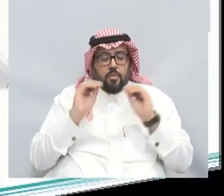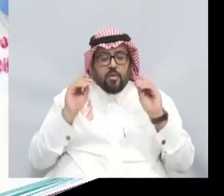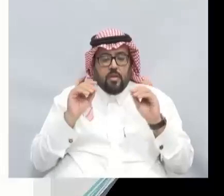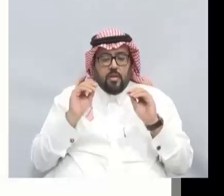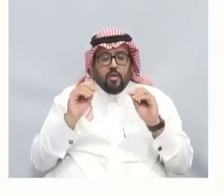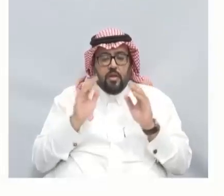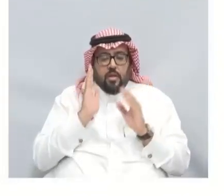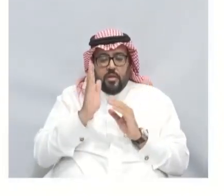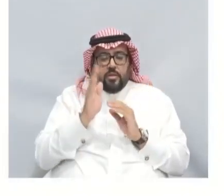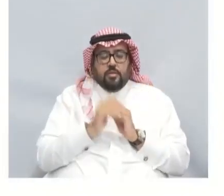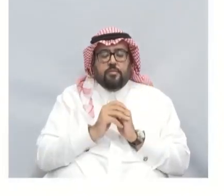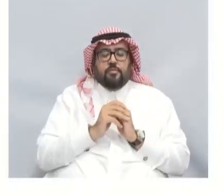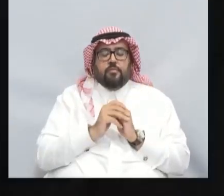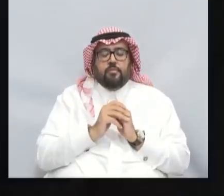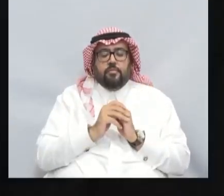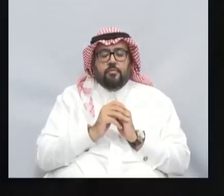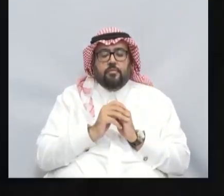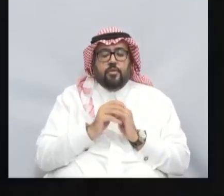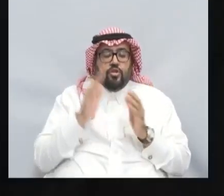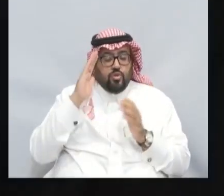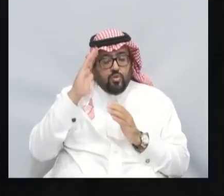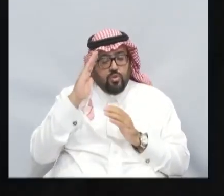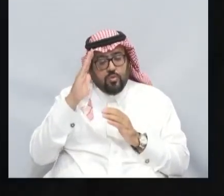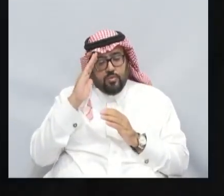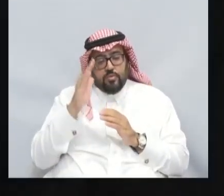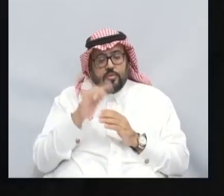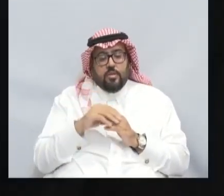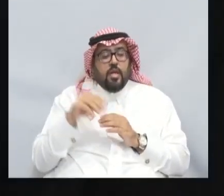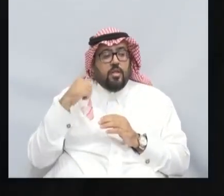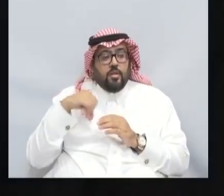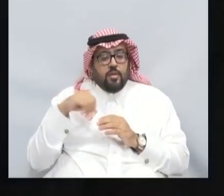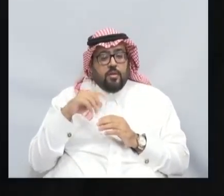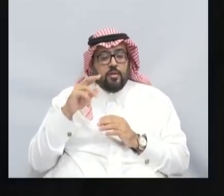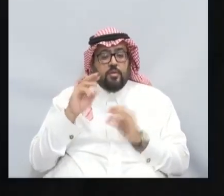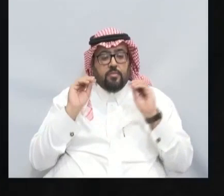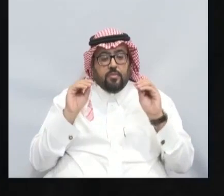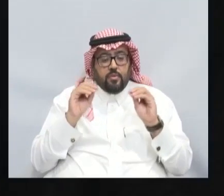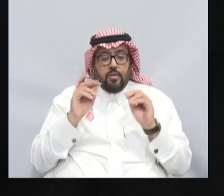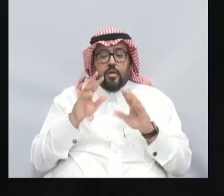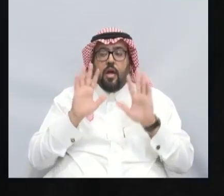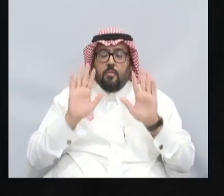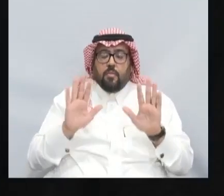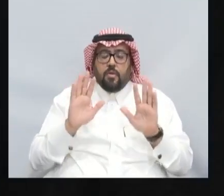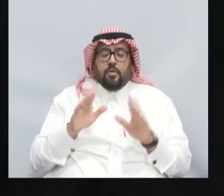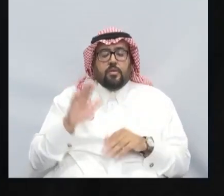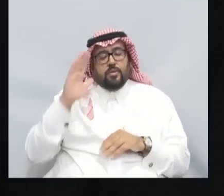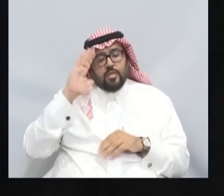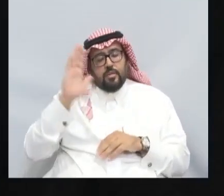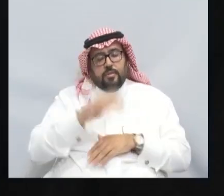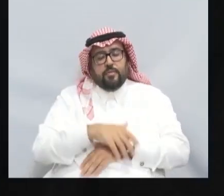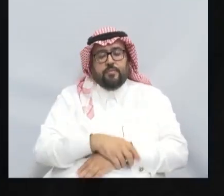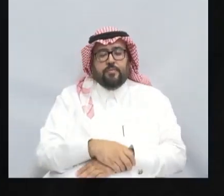في الاتجاه السليم. أشكر لكم أعزائي الطلاب والطالبات حسن متابعتكم، أبقوا معي، شاكرة لكم.